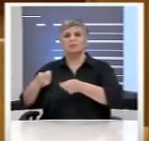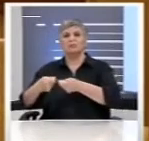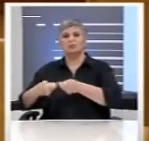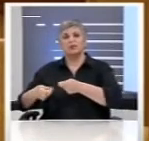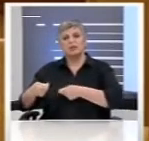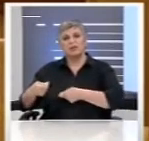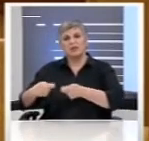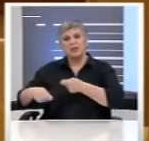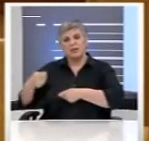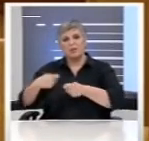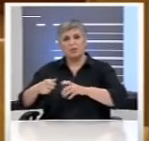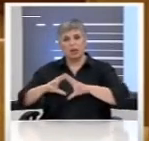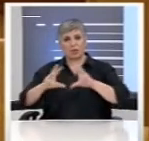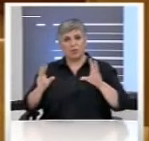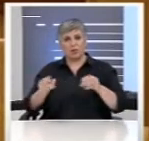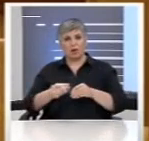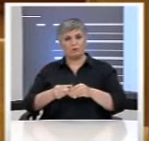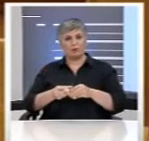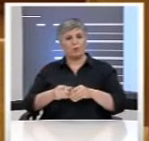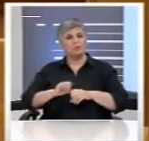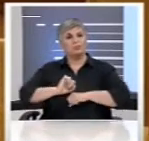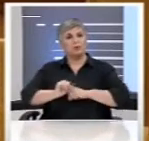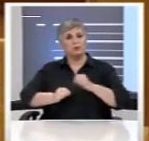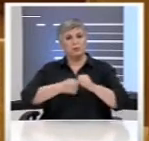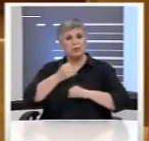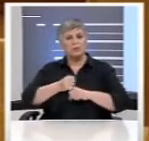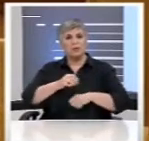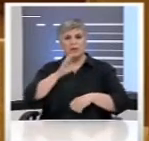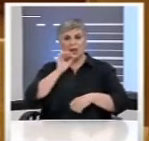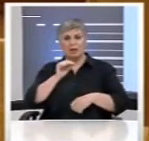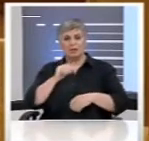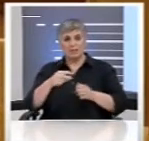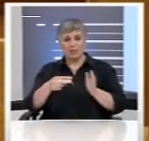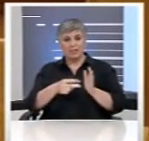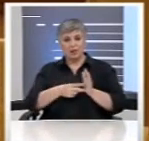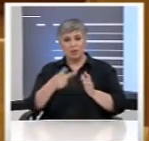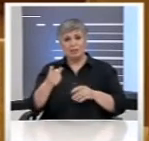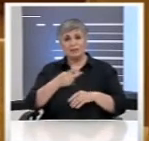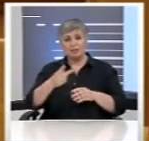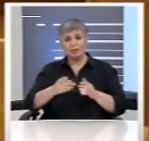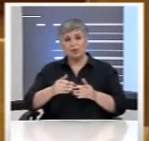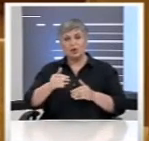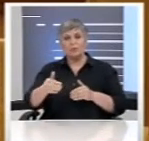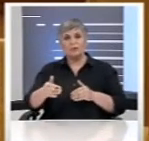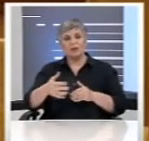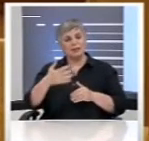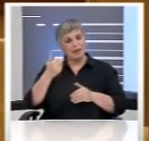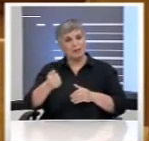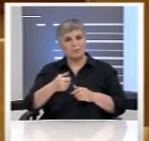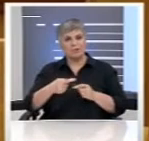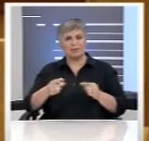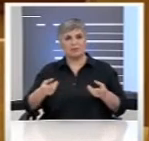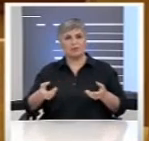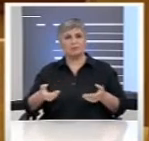τη δημοσιονομική αυτή στρατηγική με ρεαλιστικούς στόχους μετά το 2022. Η αλήθεια είναι πως θα επιθυμούσαμε εξίσου